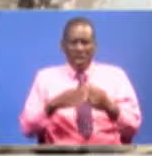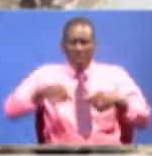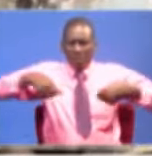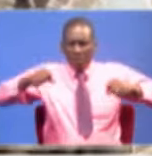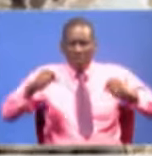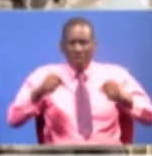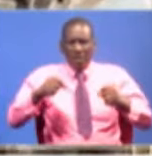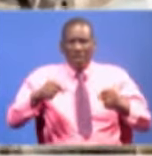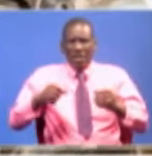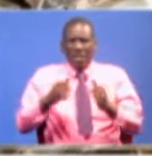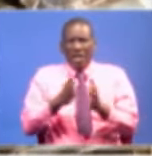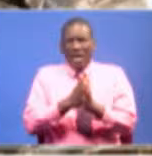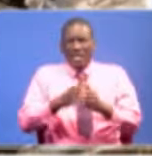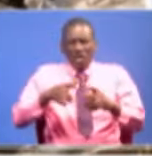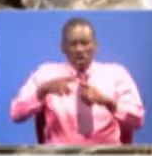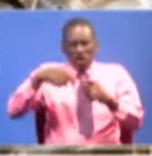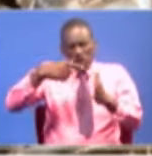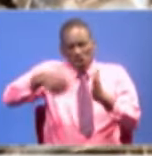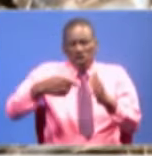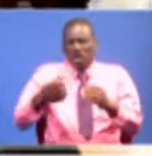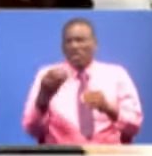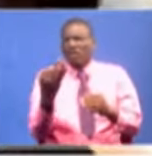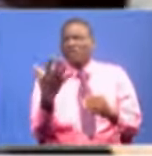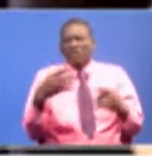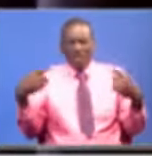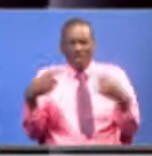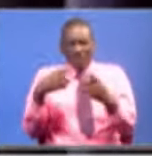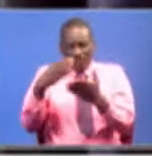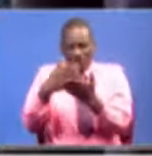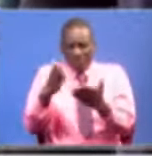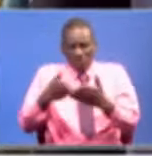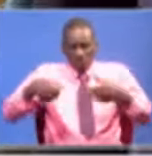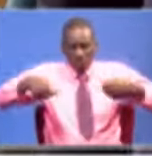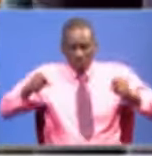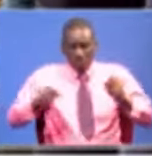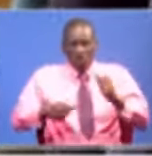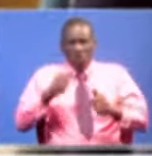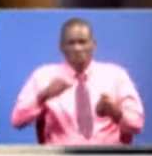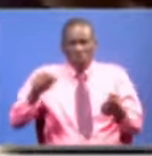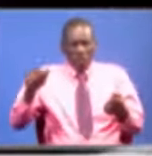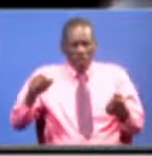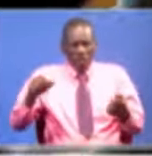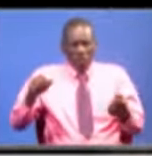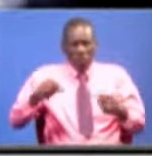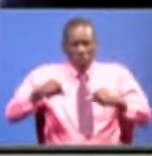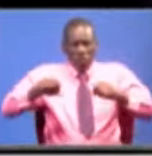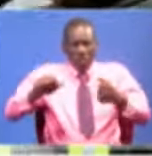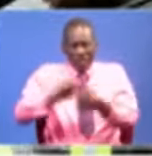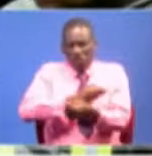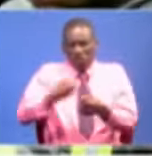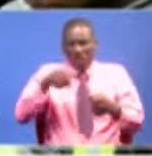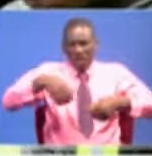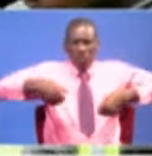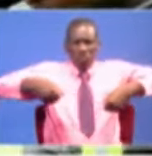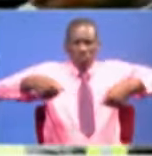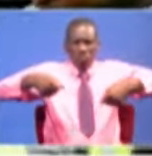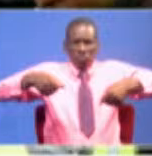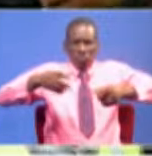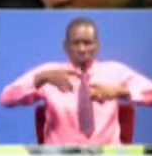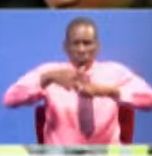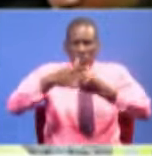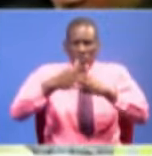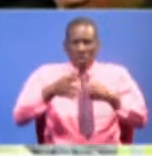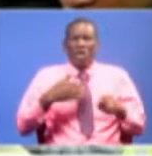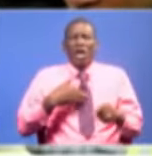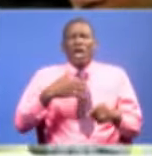injini 35 na sehemu tofauti tofauti za pikipiki zilizobomolewa katika karakana hizo. Nilikuwa nimeenda